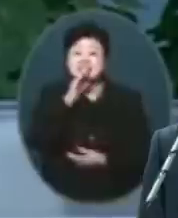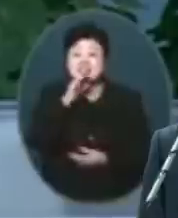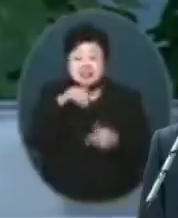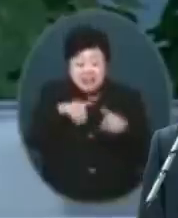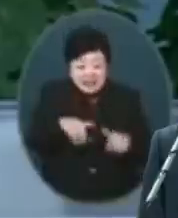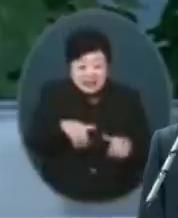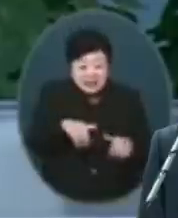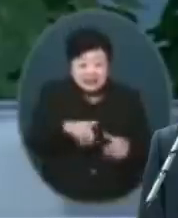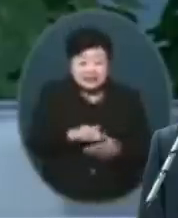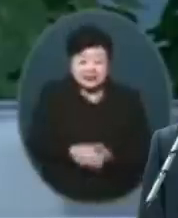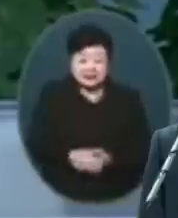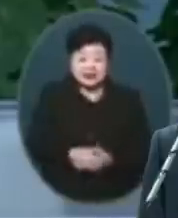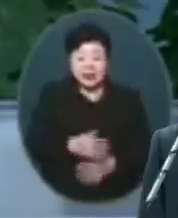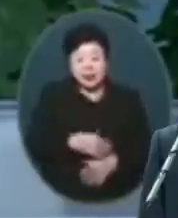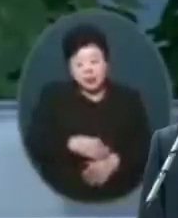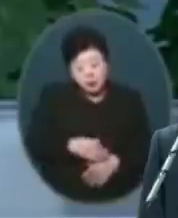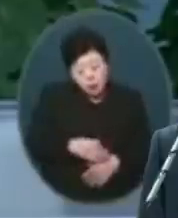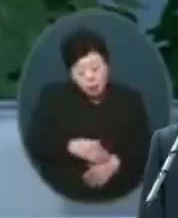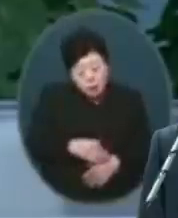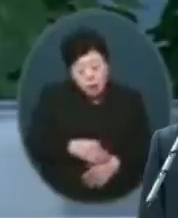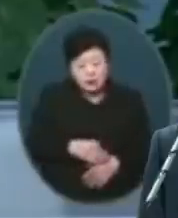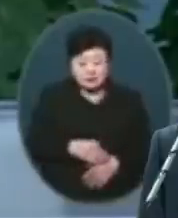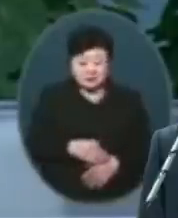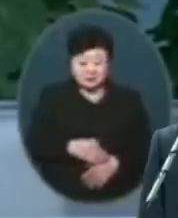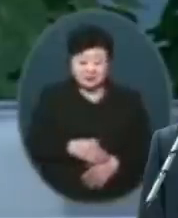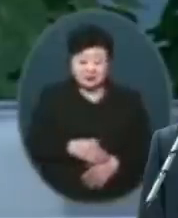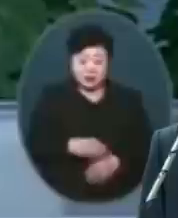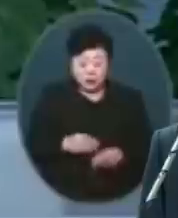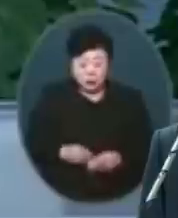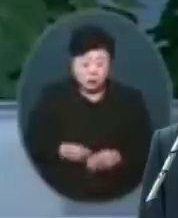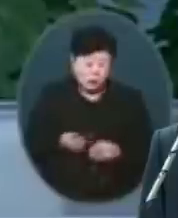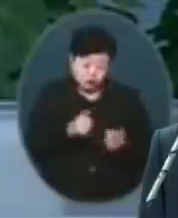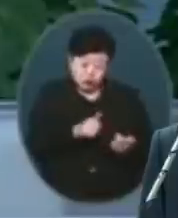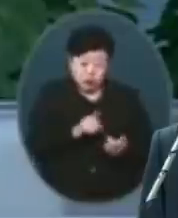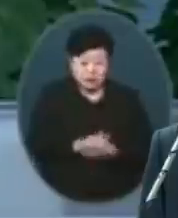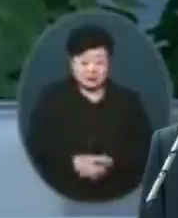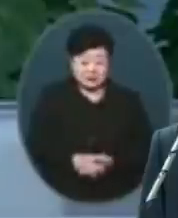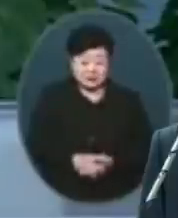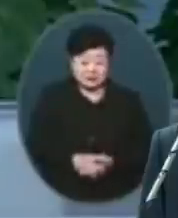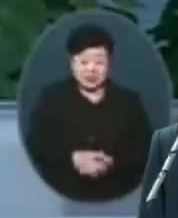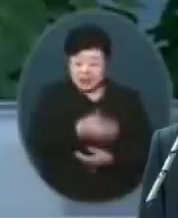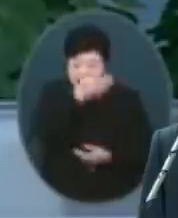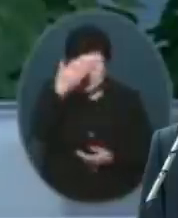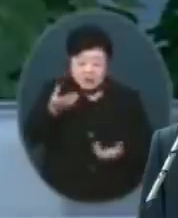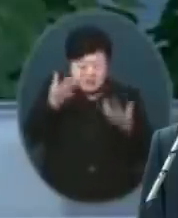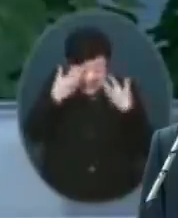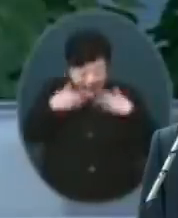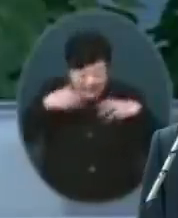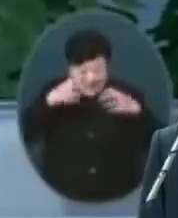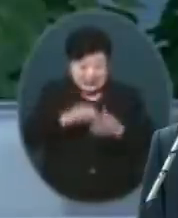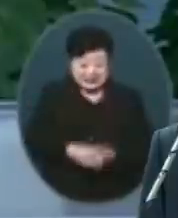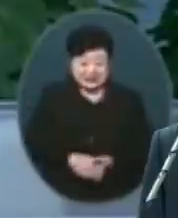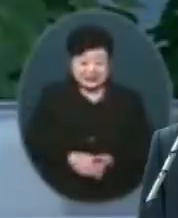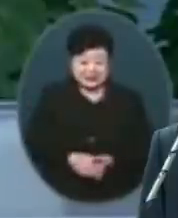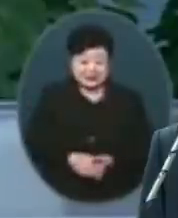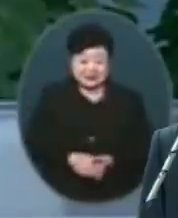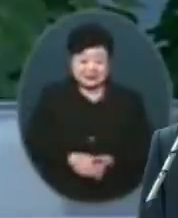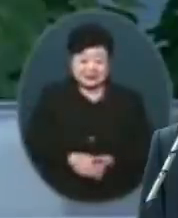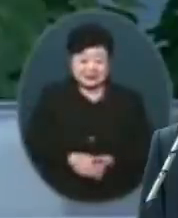사자는 기운이 없어가지고서 굶어서 죽습니다. 그러나 젊은 사자는